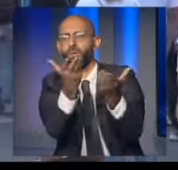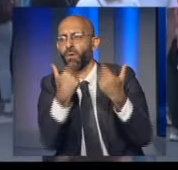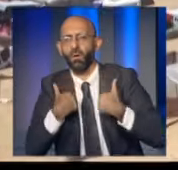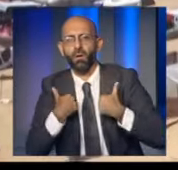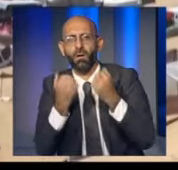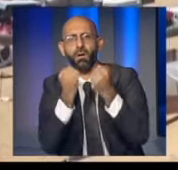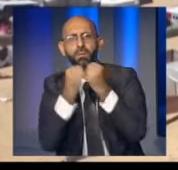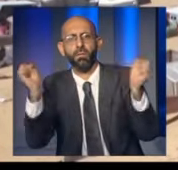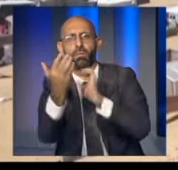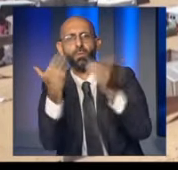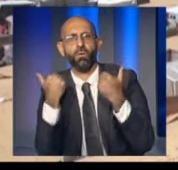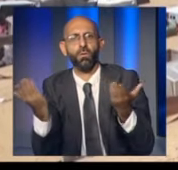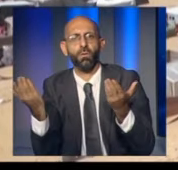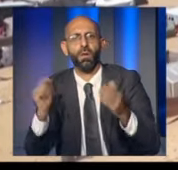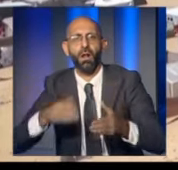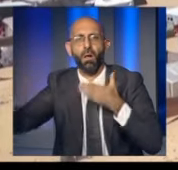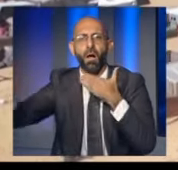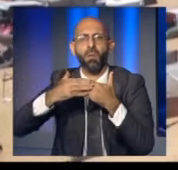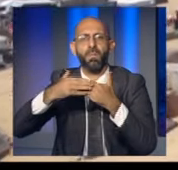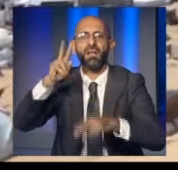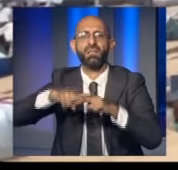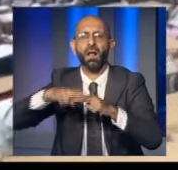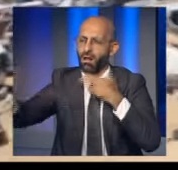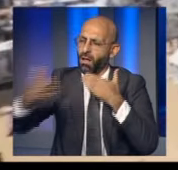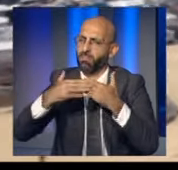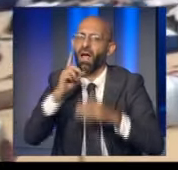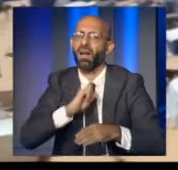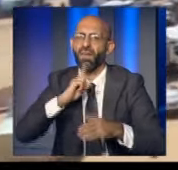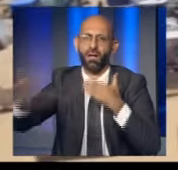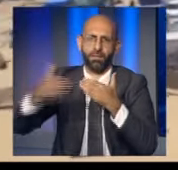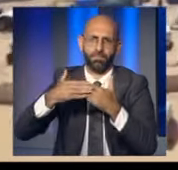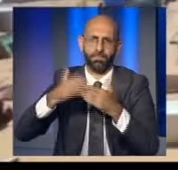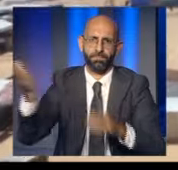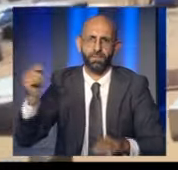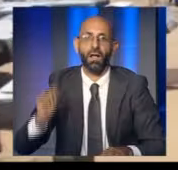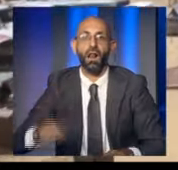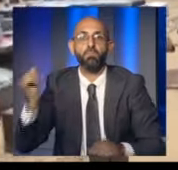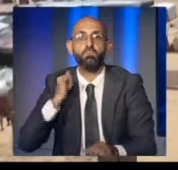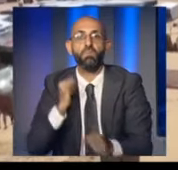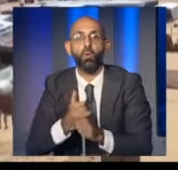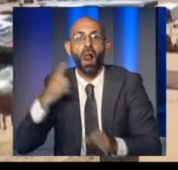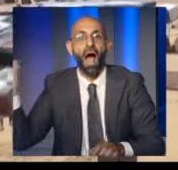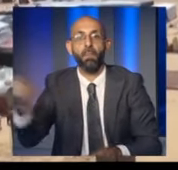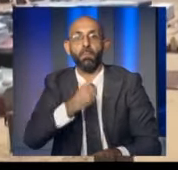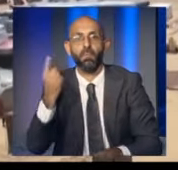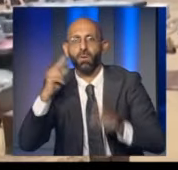المجاعة لقطاع غزة في ظل إغلاق الاحتلال المعابر الحدودية بما فيها معبر رفح. وأكد في هذا الإطار المفاوض العام